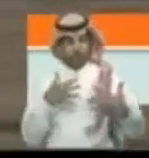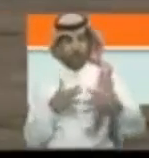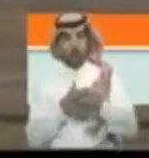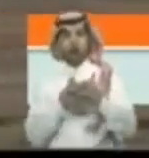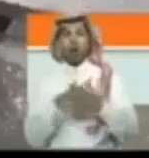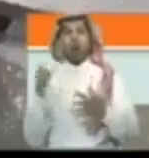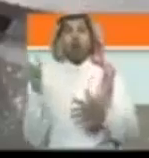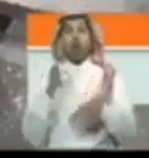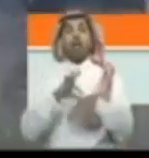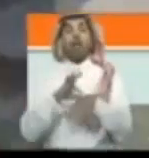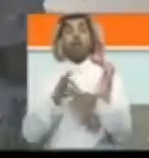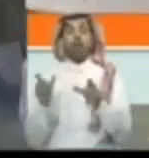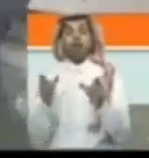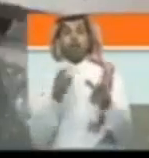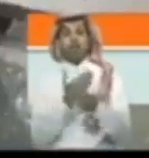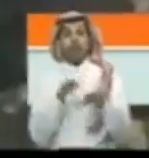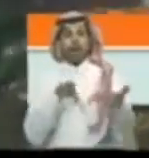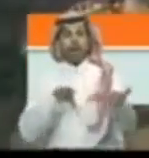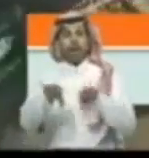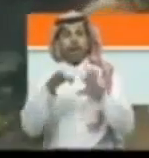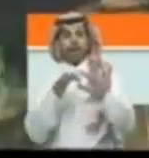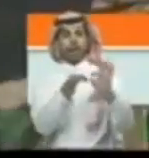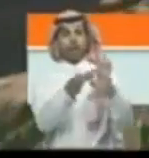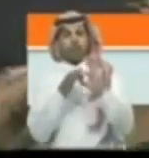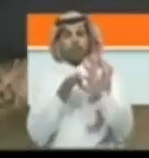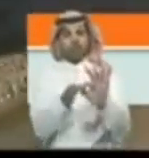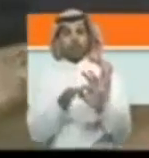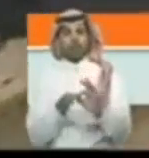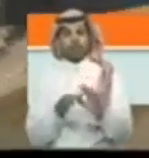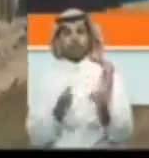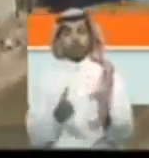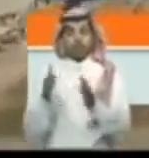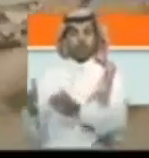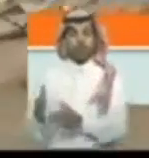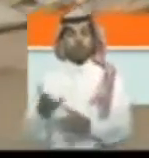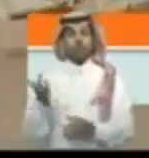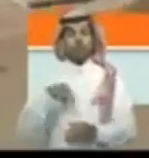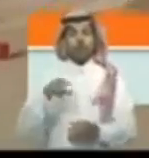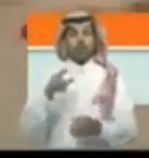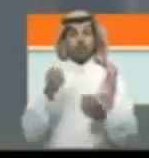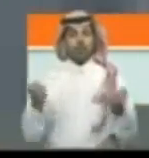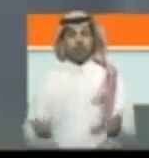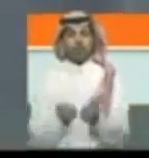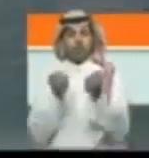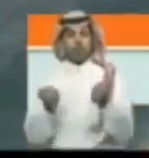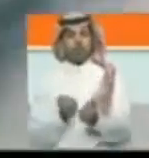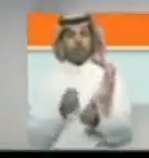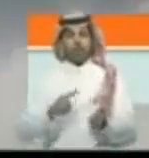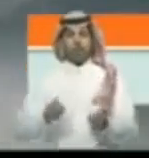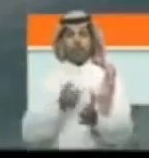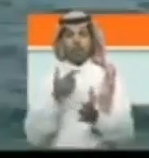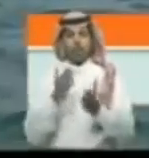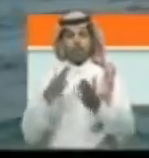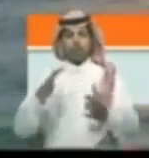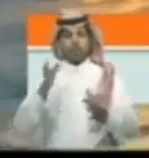الأمنية بهدف تطوير وتعزيز التنسيق والتفاعل بين القطاعات، حتى تكلل التمرين بنجاح لا يستغرب من